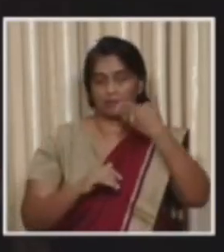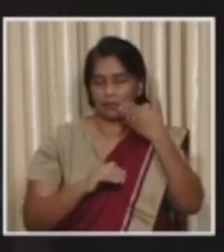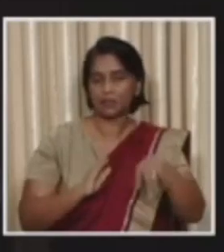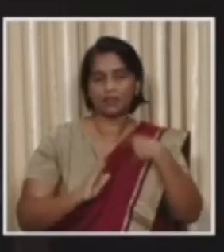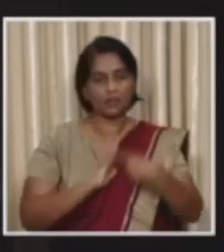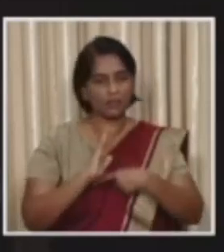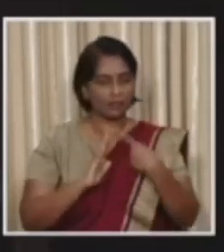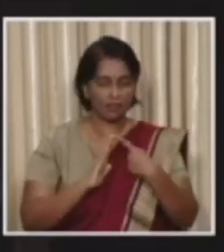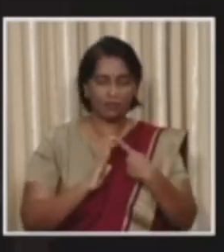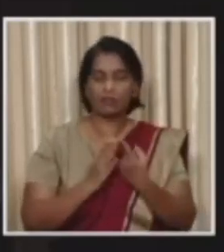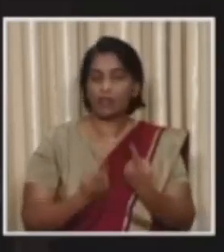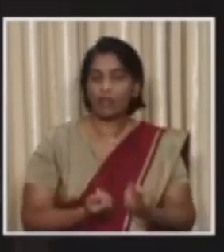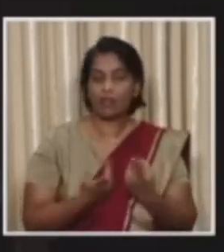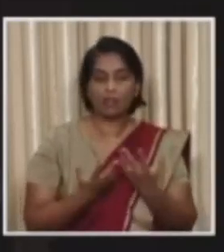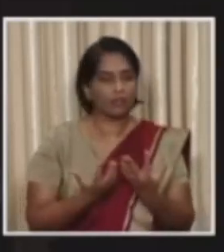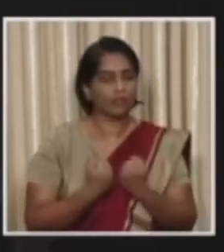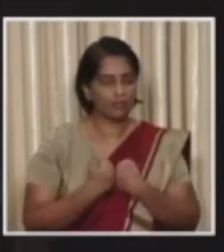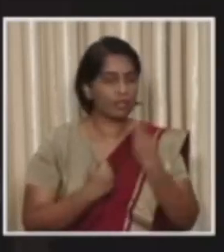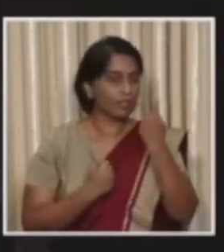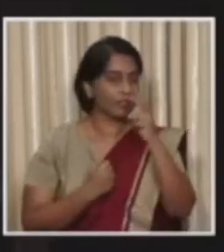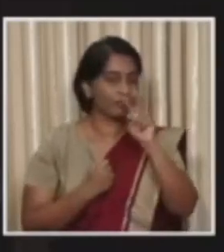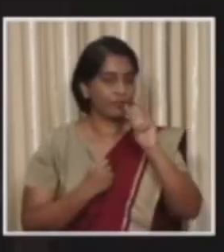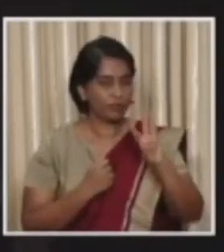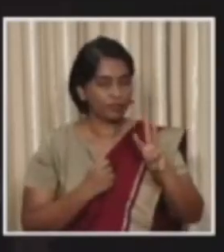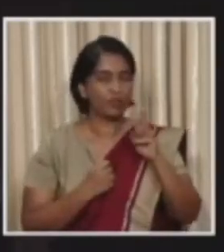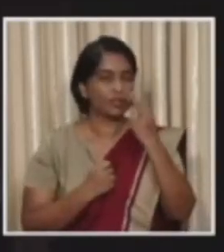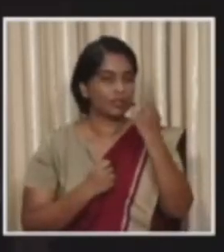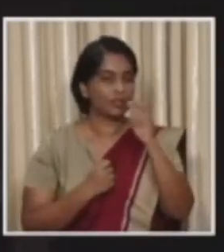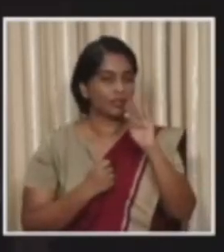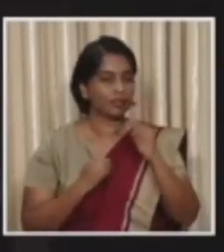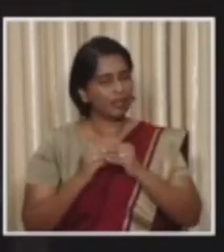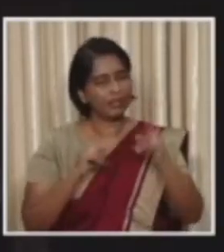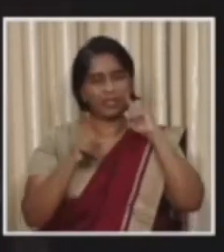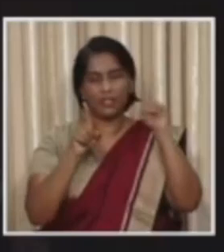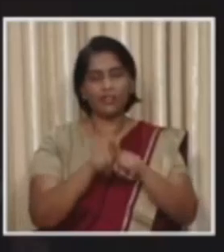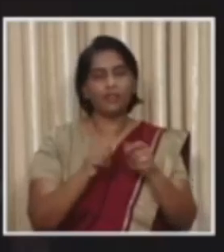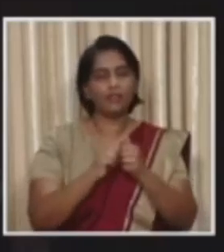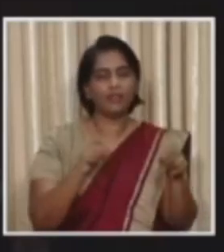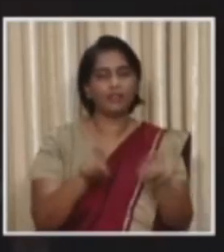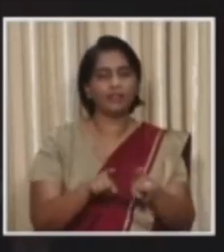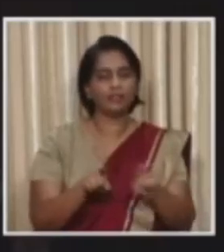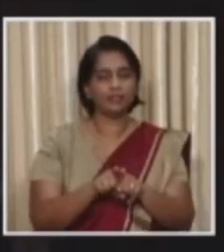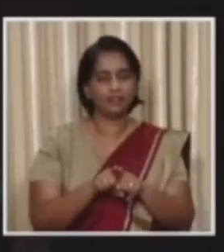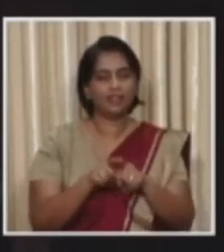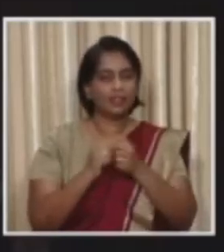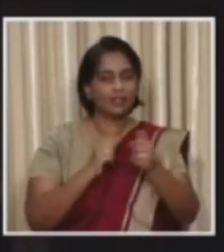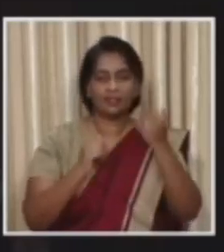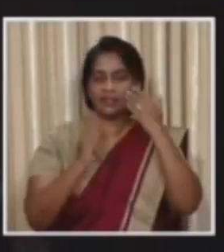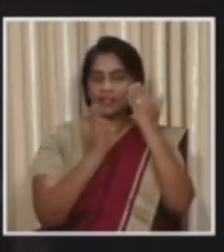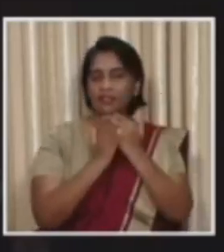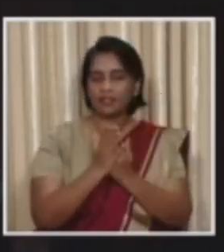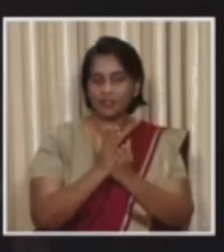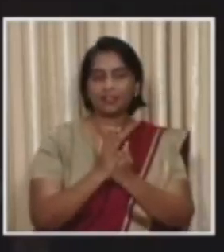2030, 2040, 2050. It is the other day I called members of the National Planning Department. අපිට